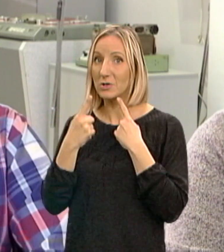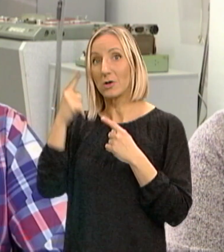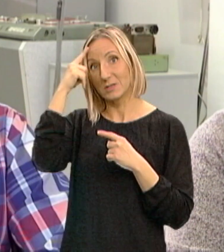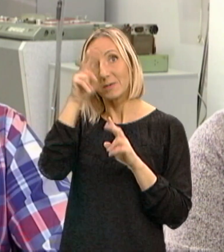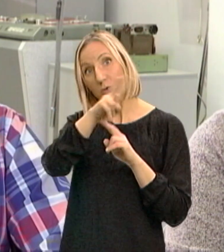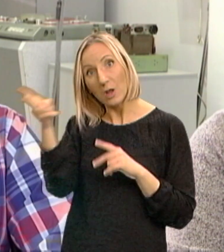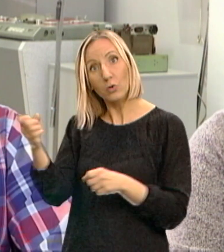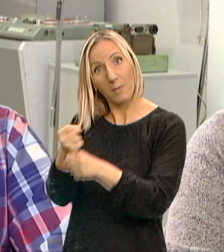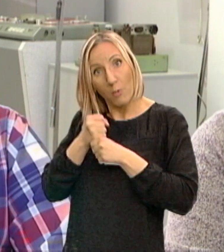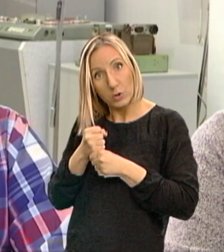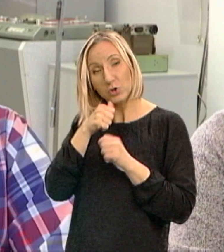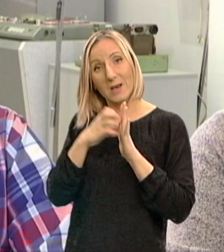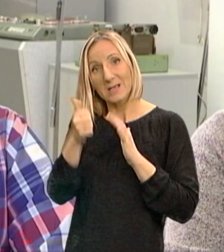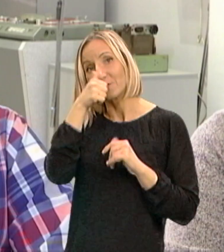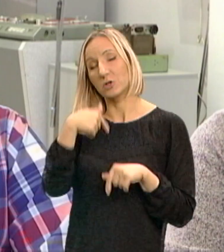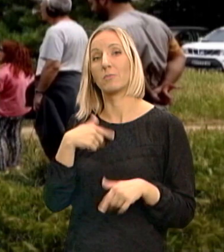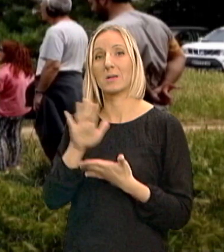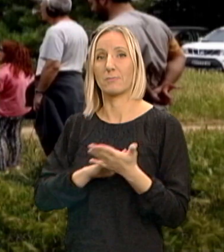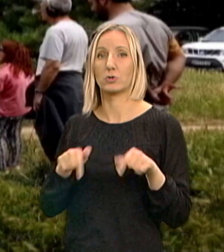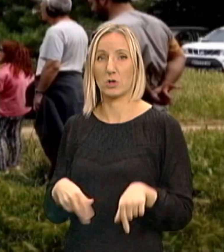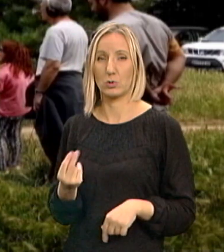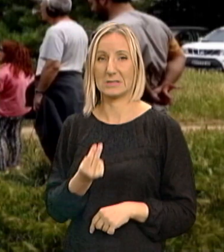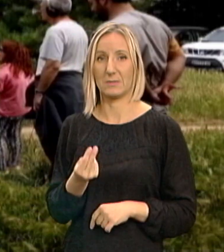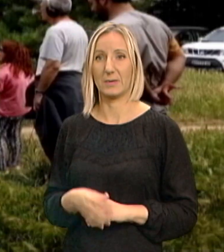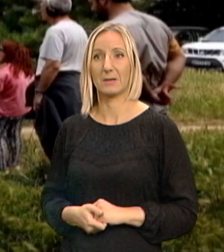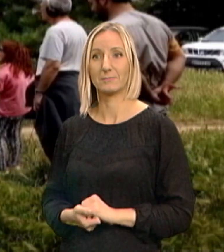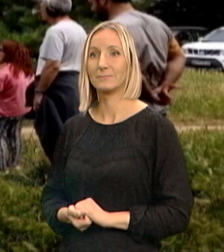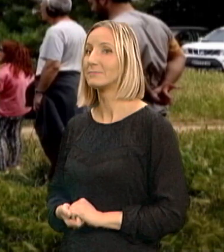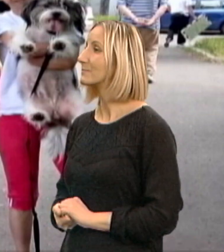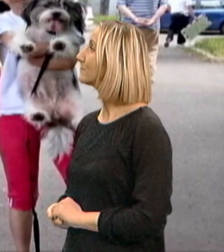i nastave ono što smo mi započeli u Srbiji.